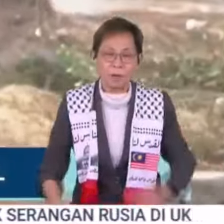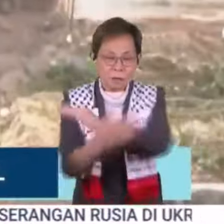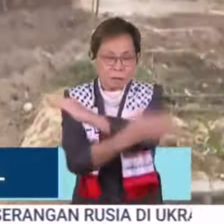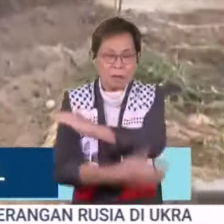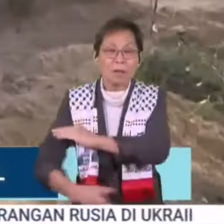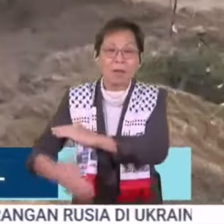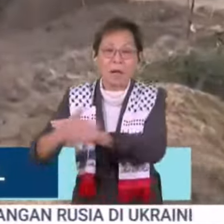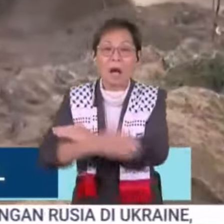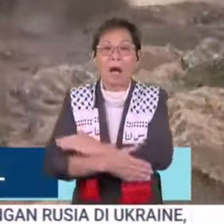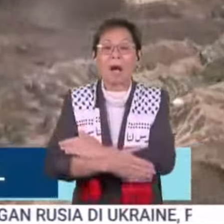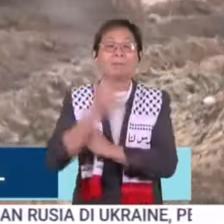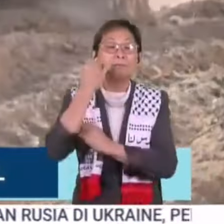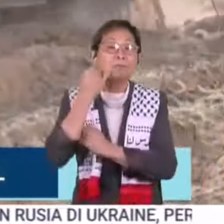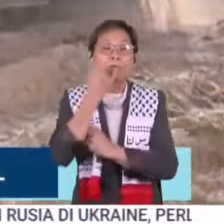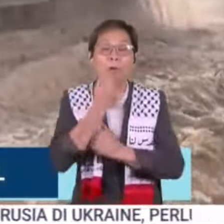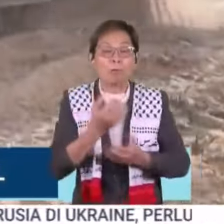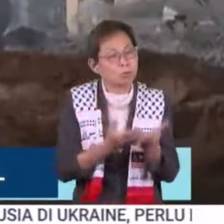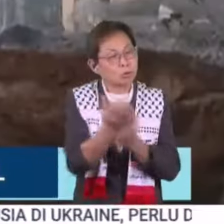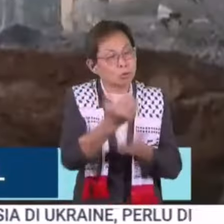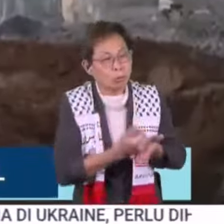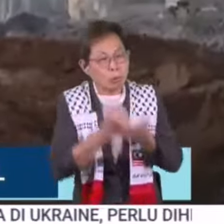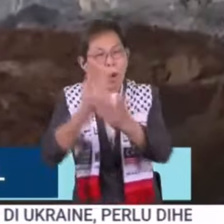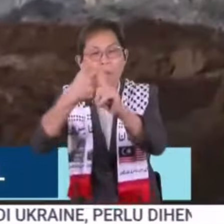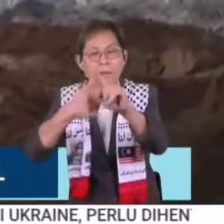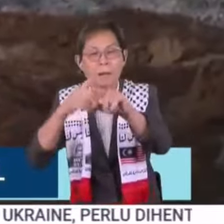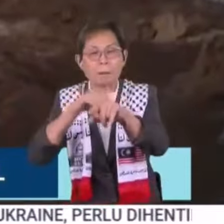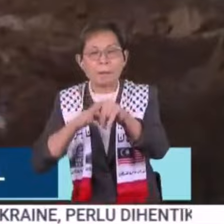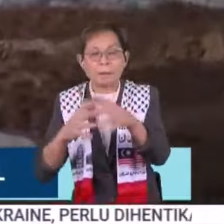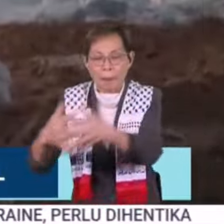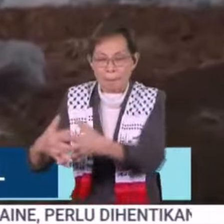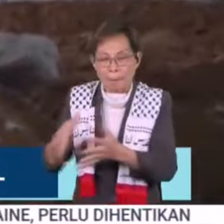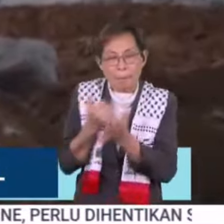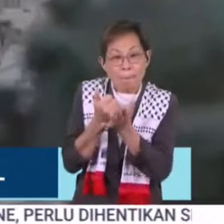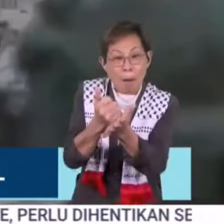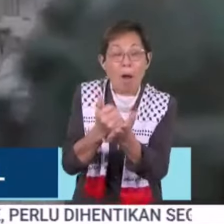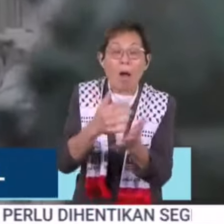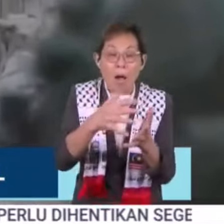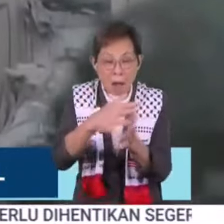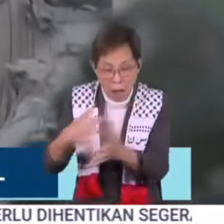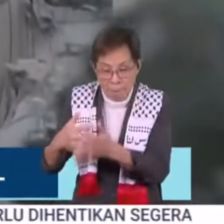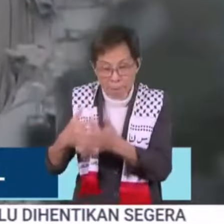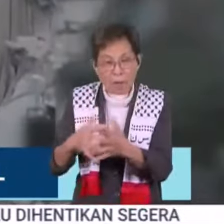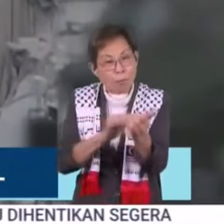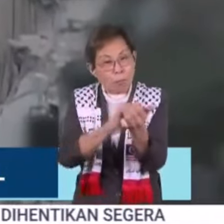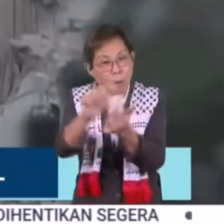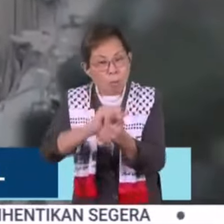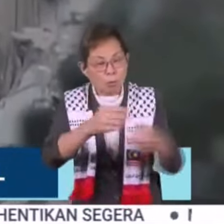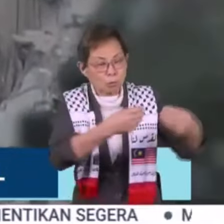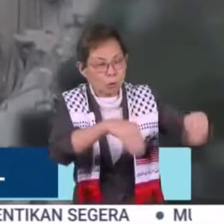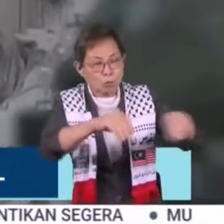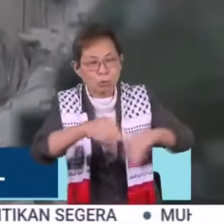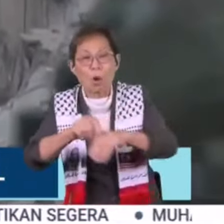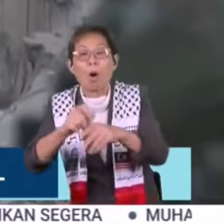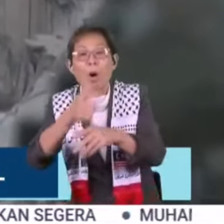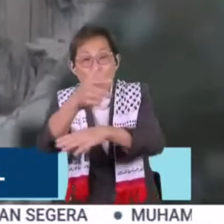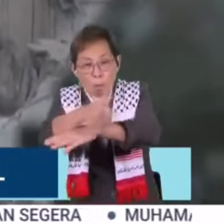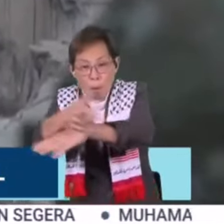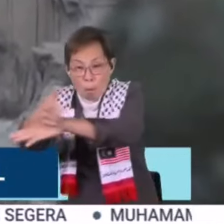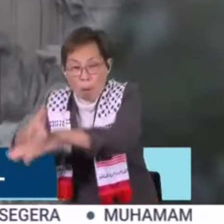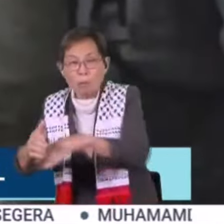Negara haram Israel terus mendapat bantuan daripada Amerika Syarikat. Terbaru, Amerika Syarikat meluluskan penjualan peluru